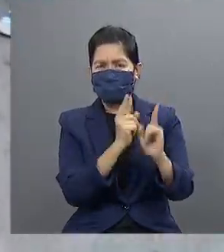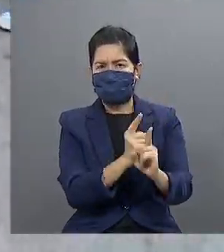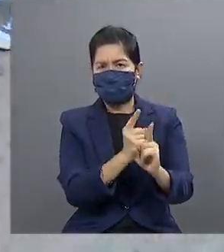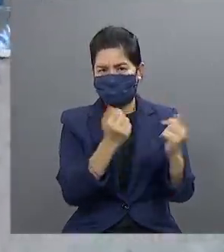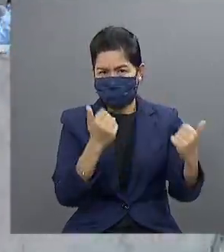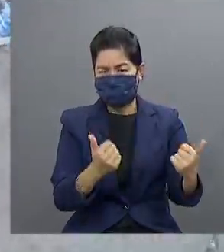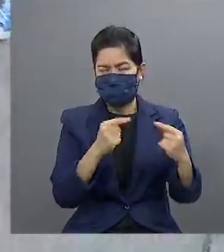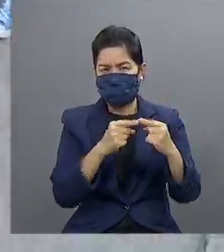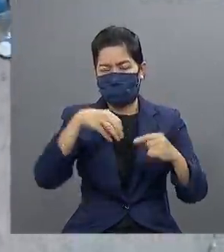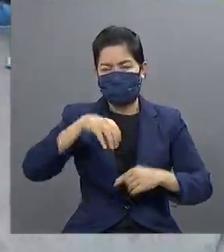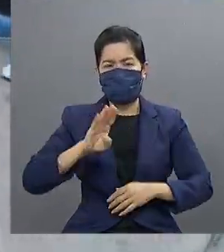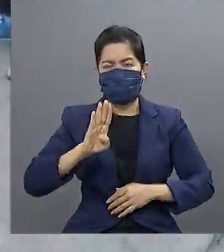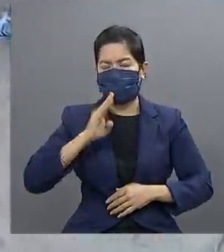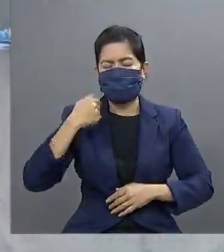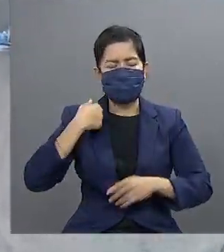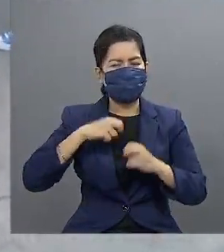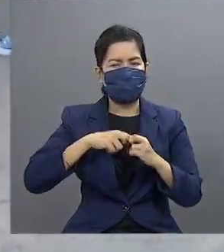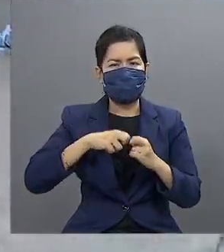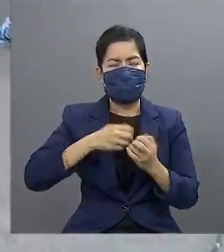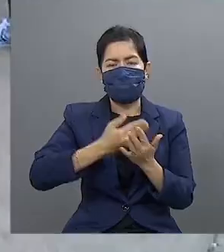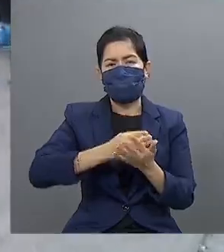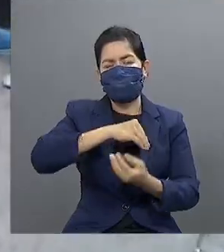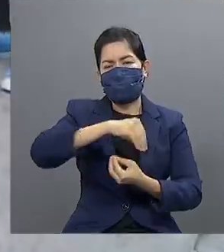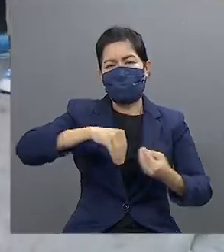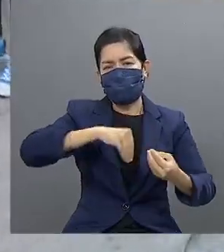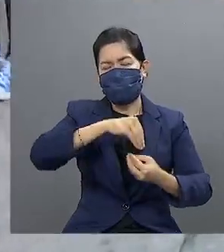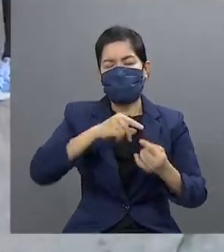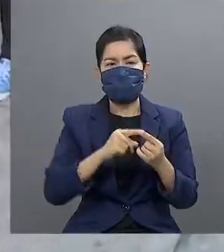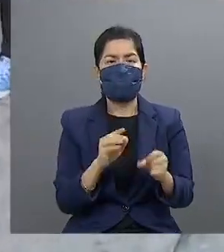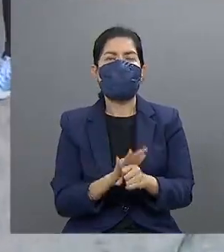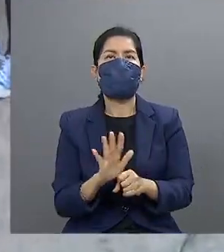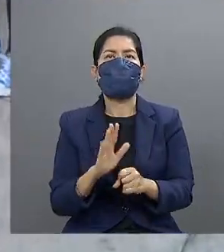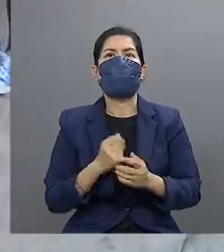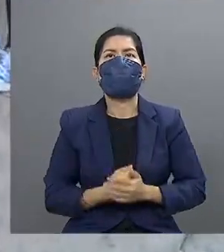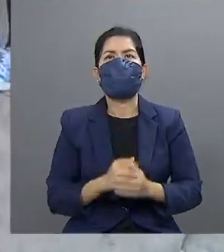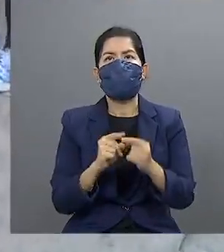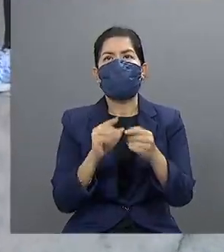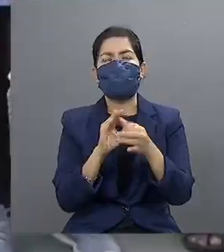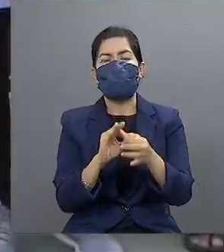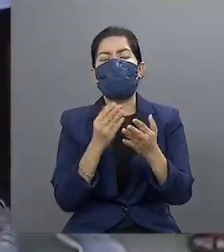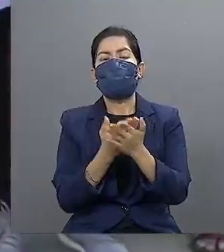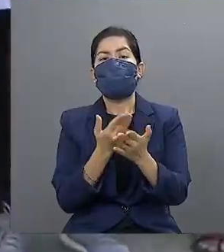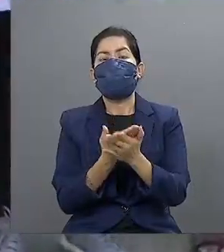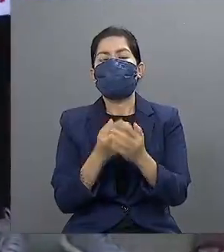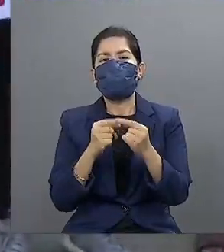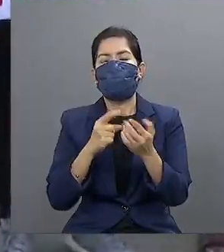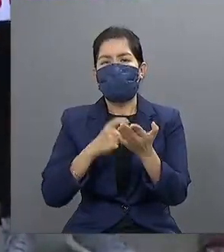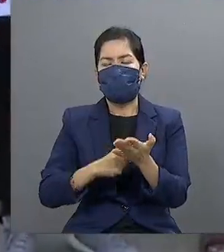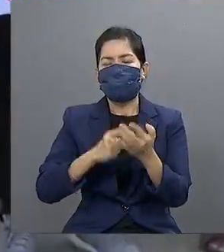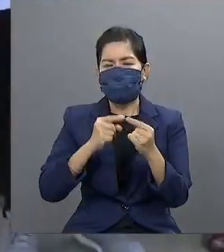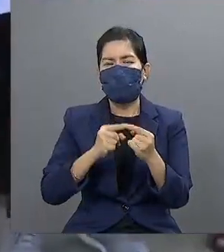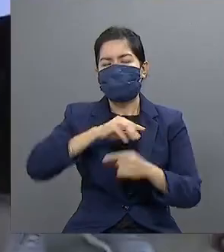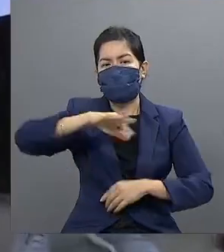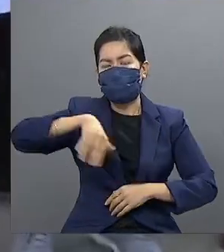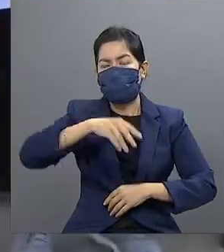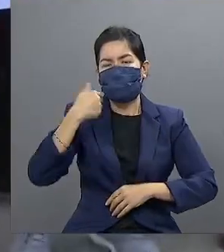พอส่วนการทำงานของกองทุนประกันวินาศภัยค่ะจะดำเนินการเร่งรัดพิจารณาจ่ายค่าสินไหมทดแทนล่วงหน้าก่อนกำหนดของกฎหมาย